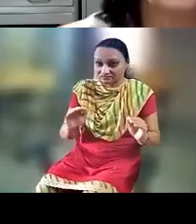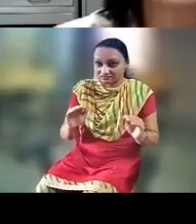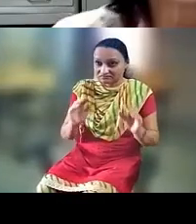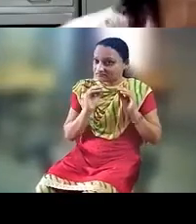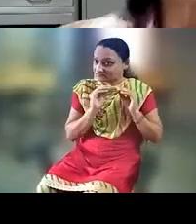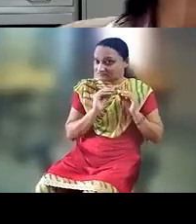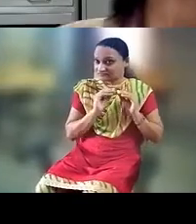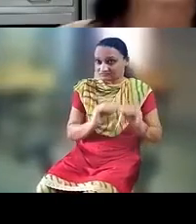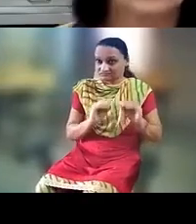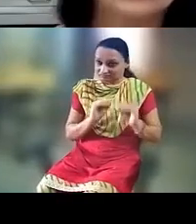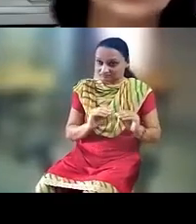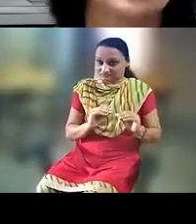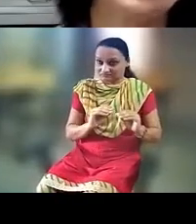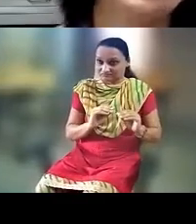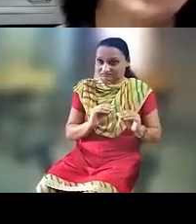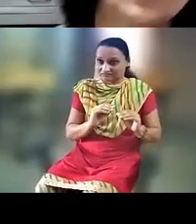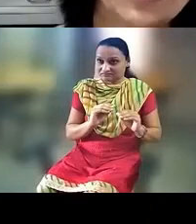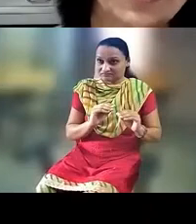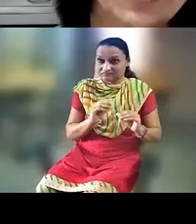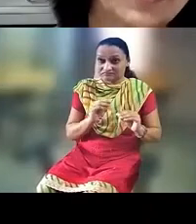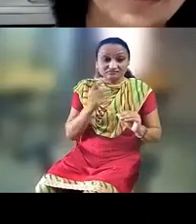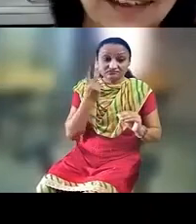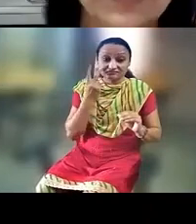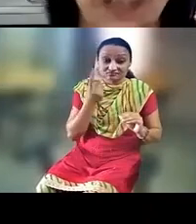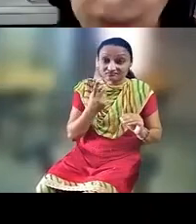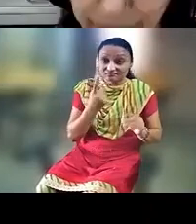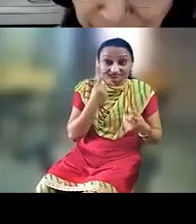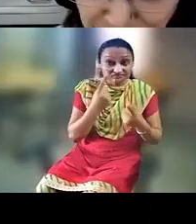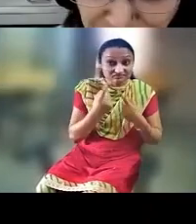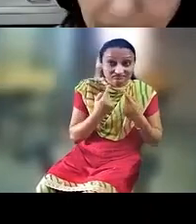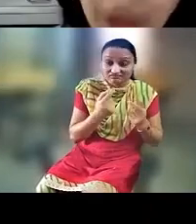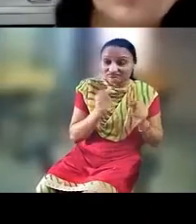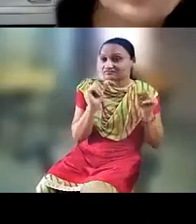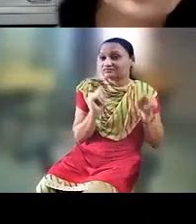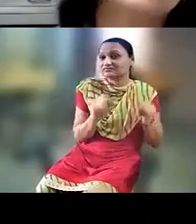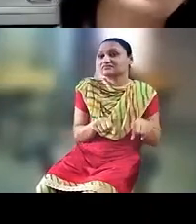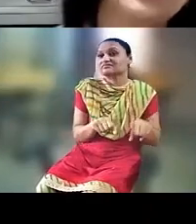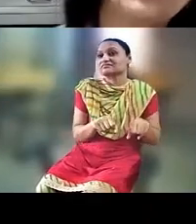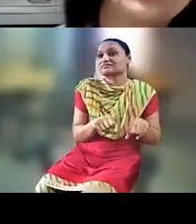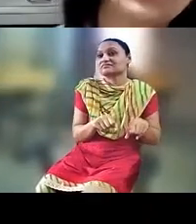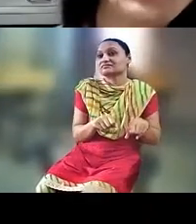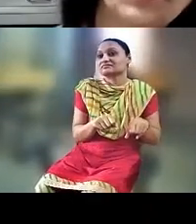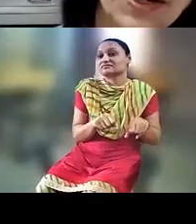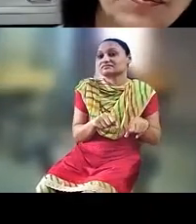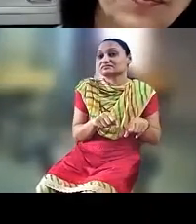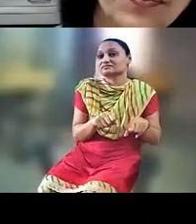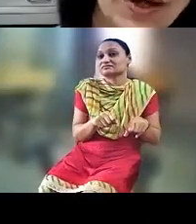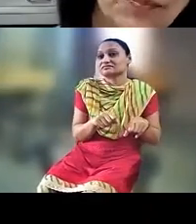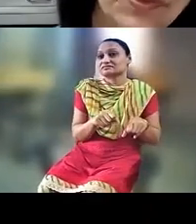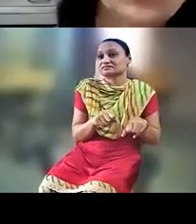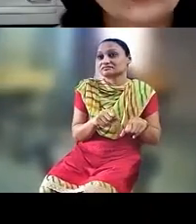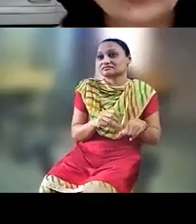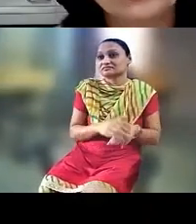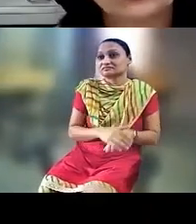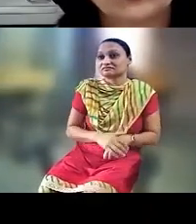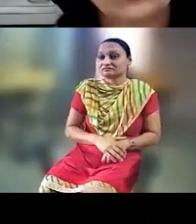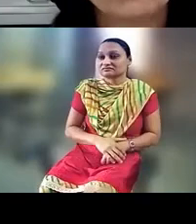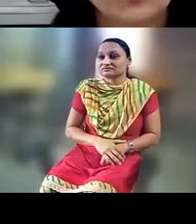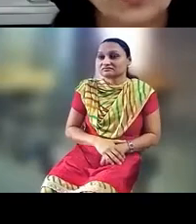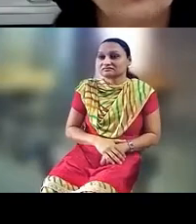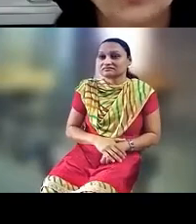तो, पर हम उसको कैसे देखें कि क्या सीखा क्या नहीं सीखा। हम ग्रिड में भी हम अपने स्टूडेंट्स